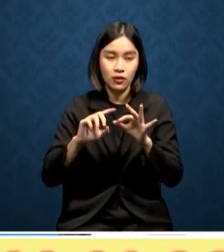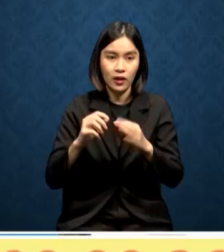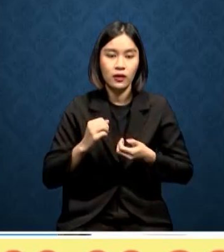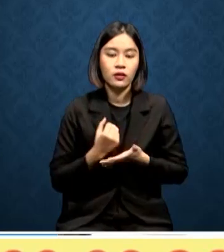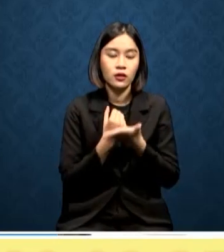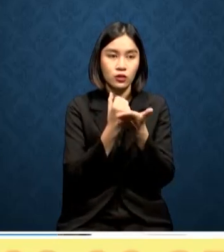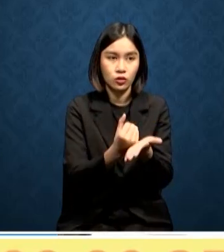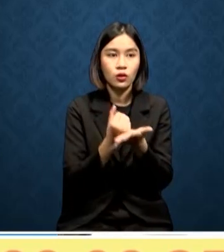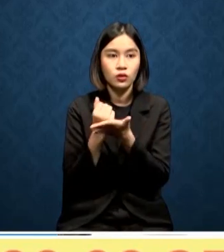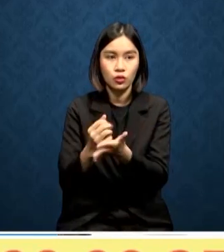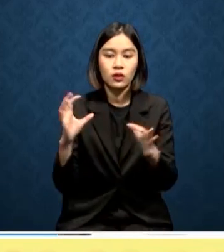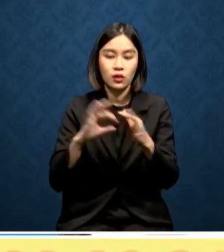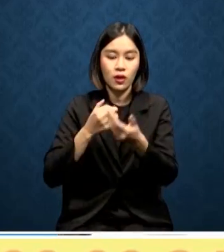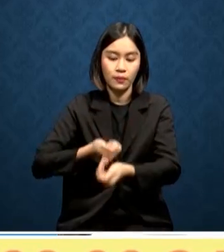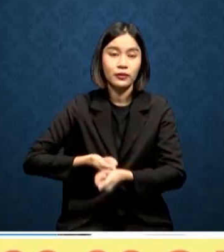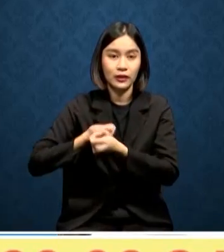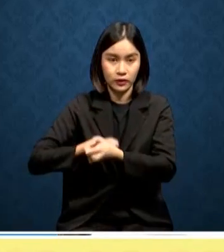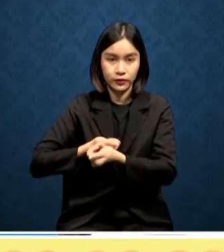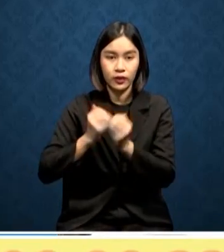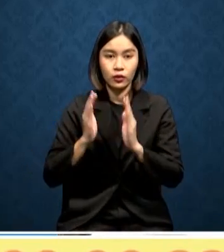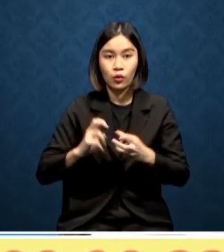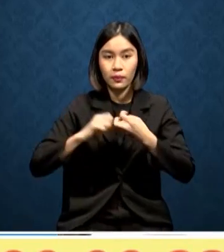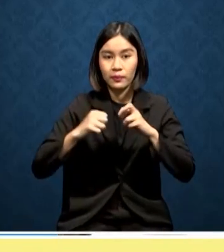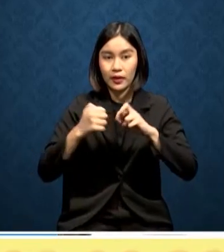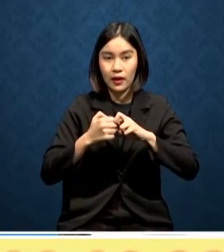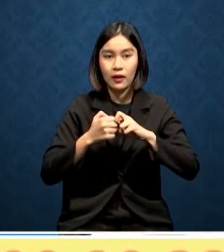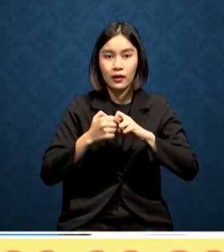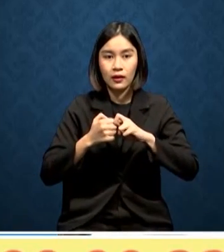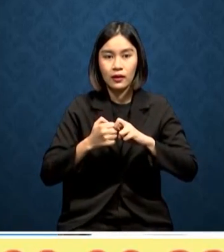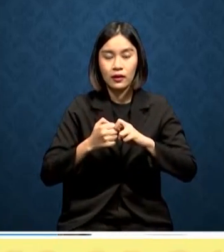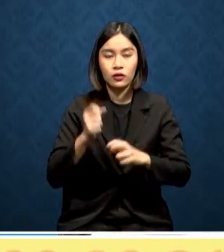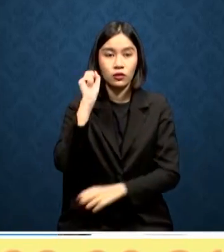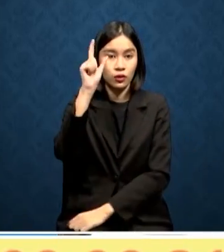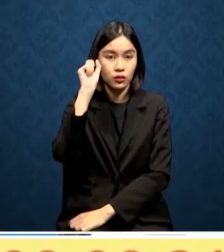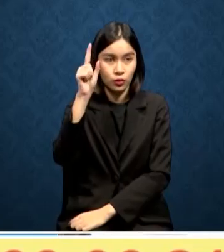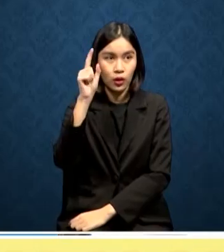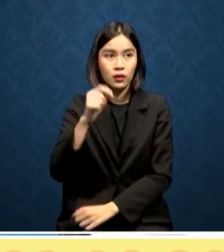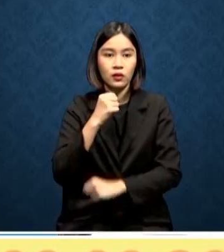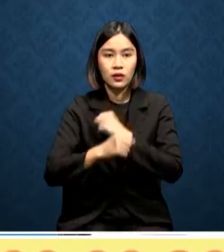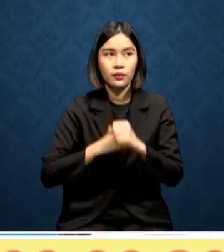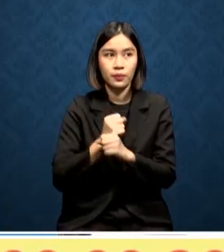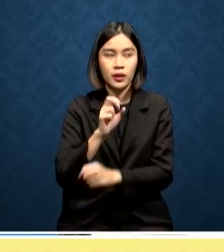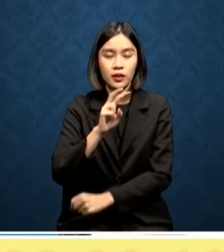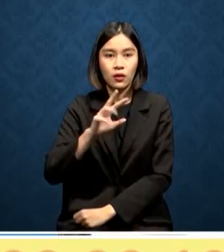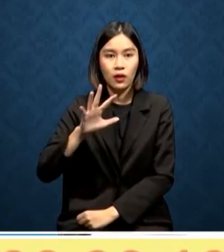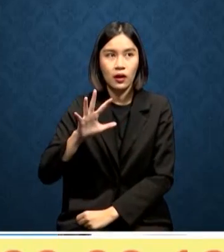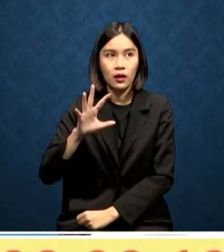ช่วยเหลือด้านการเกษตรผู้ประสบภัยพิบัติกรณีฉุกเฉินพ.ศ.